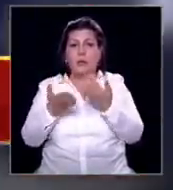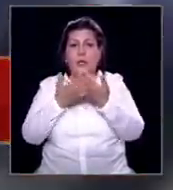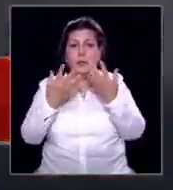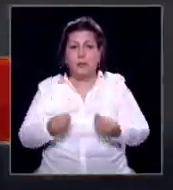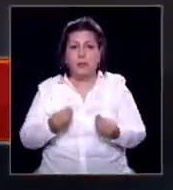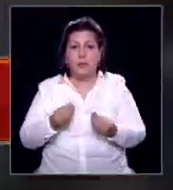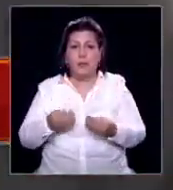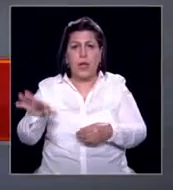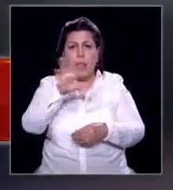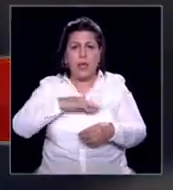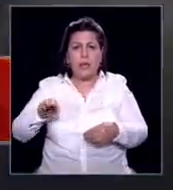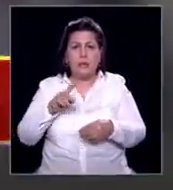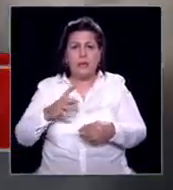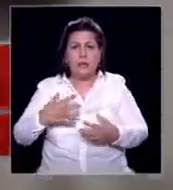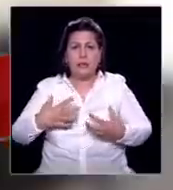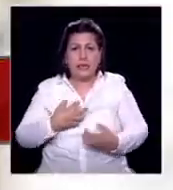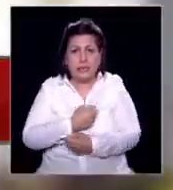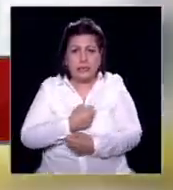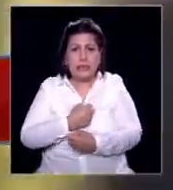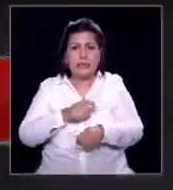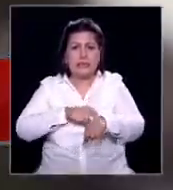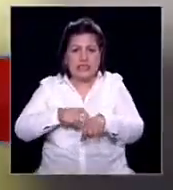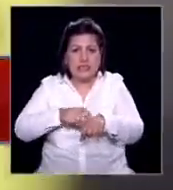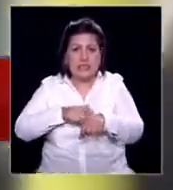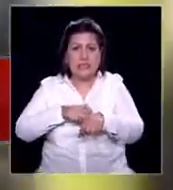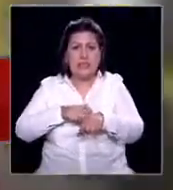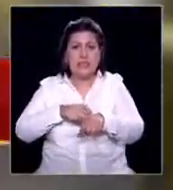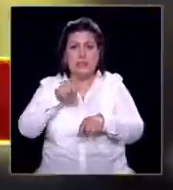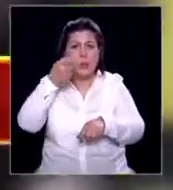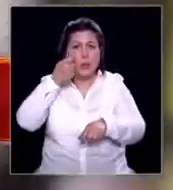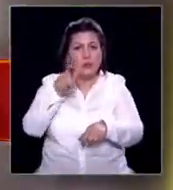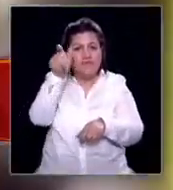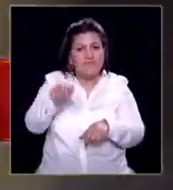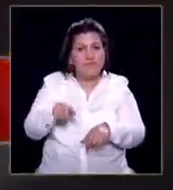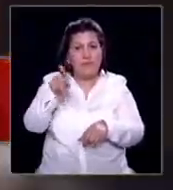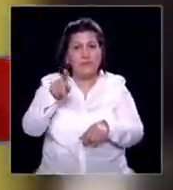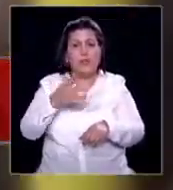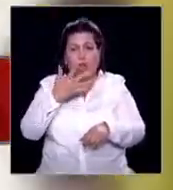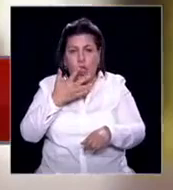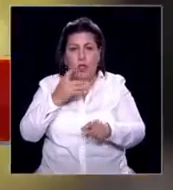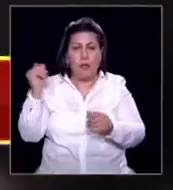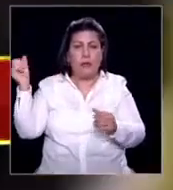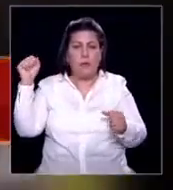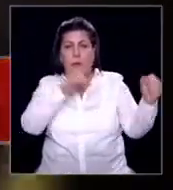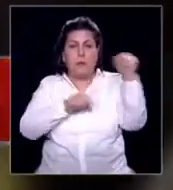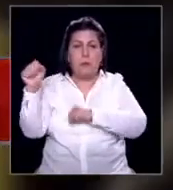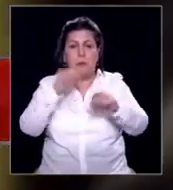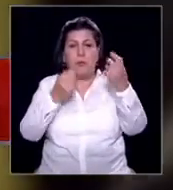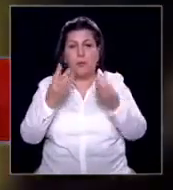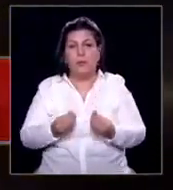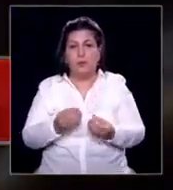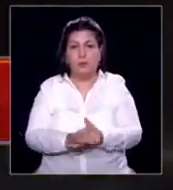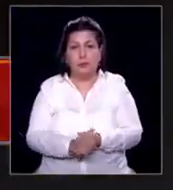Herkes tedirgin, sinirler bozuk. Ukrayna'da öksüren yolcu indirilmek istendi, otobüs birbirine girdi.